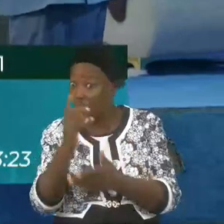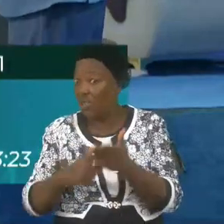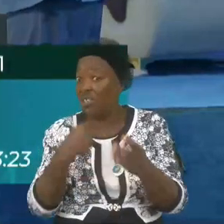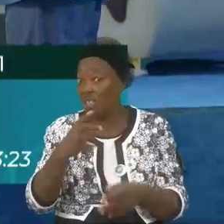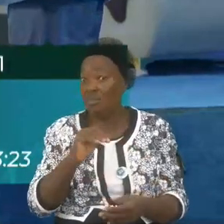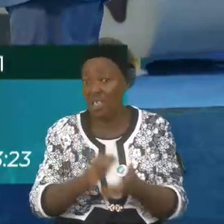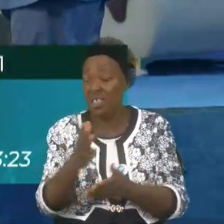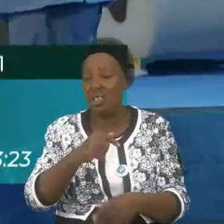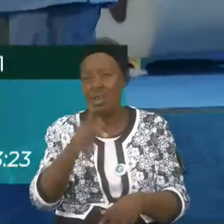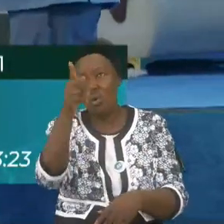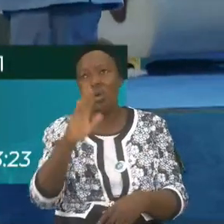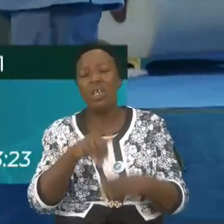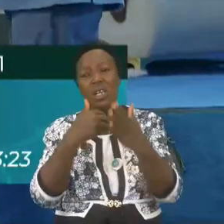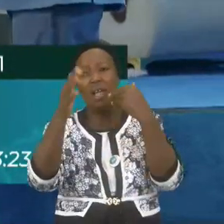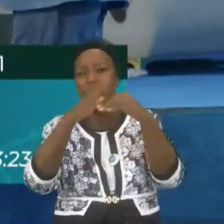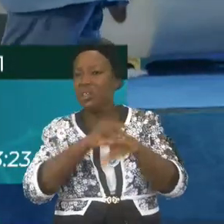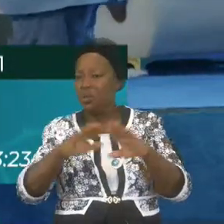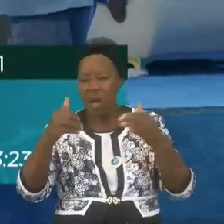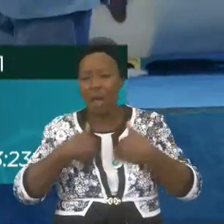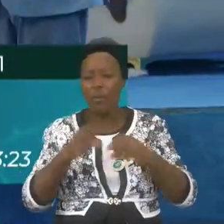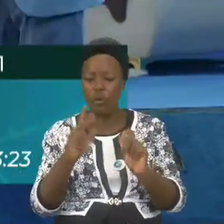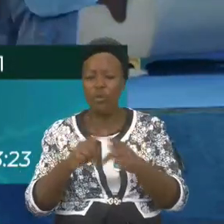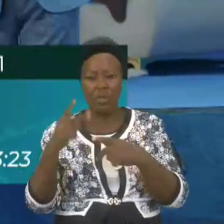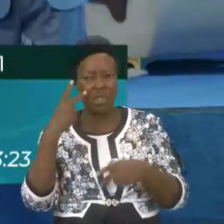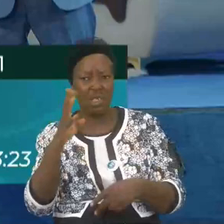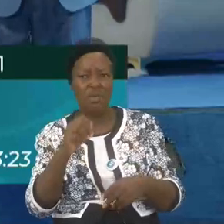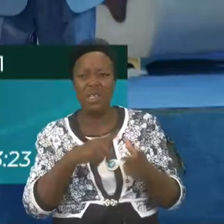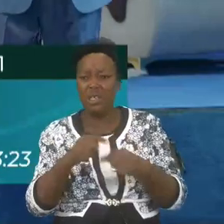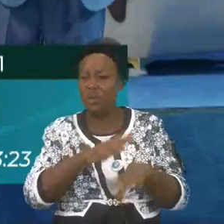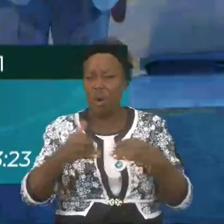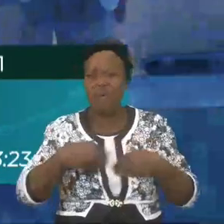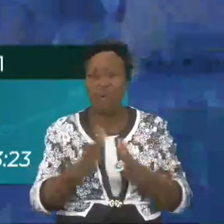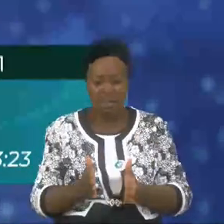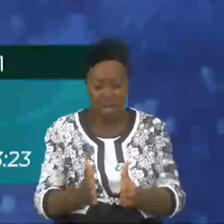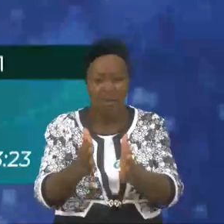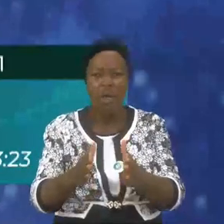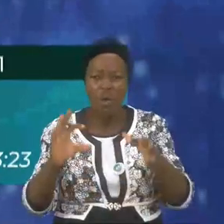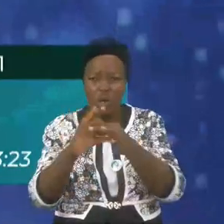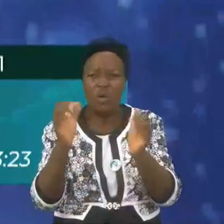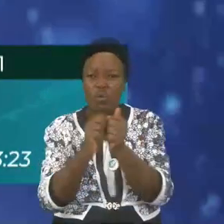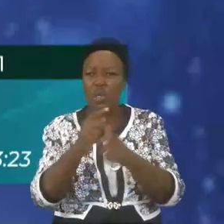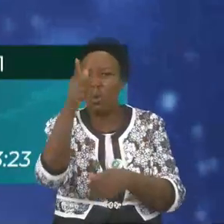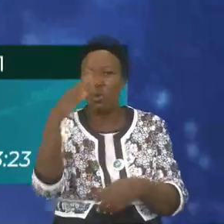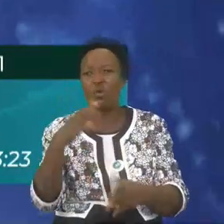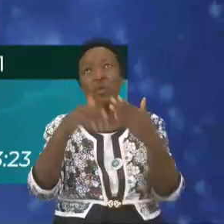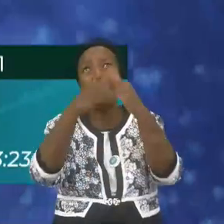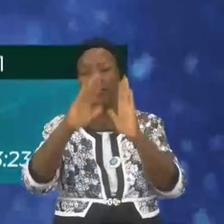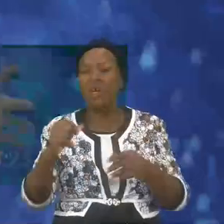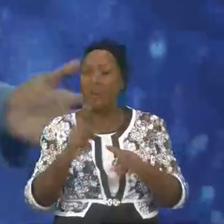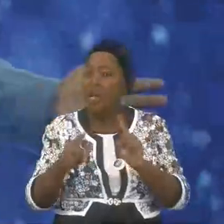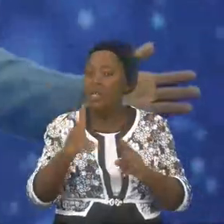C'est lui qui délivre et qui sauve. C'est Dieu qui a... Il n'avait pas la connexion directe au Dieu du